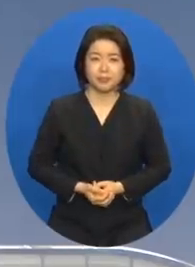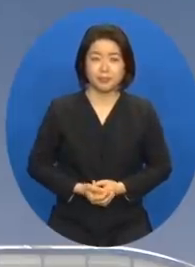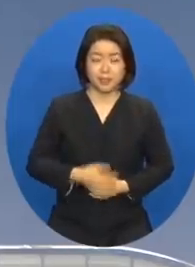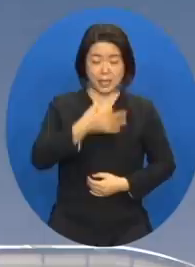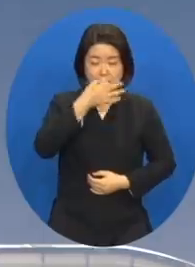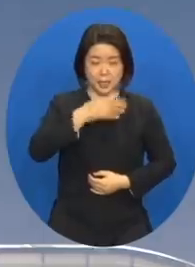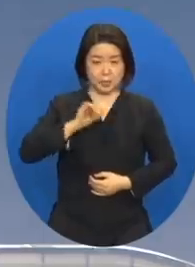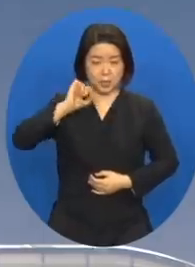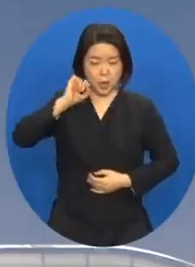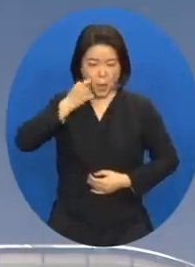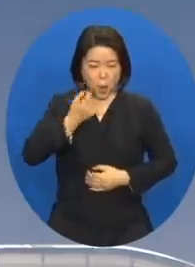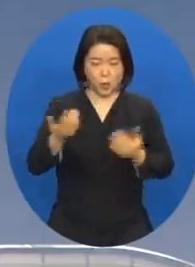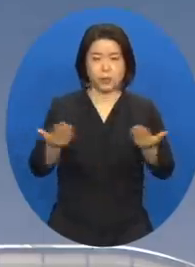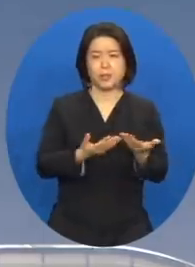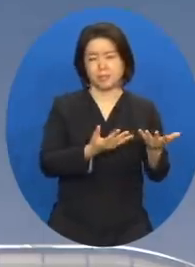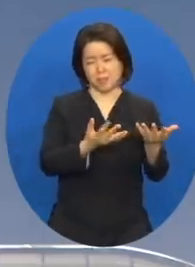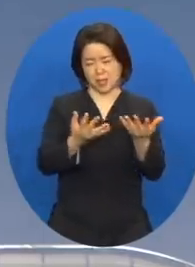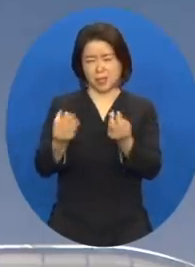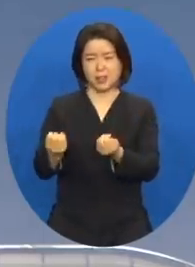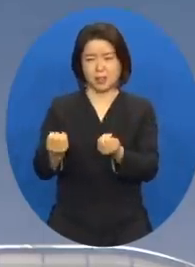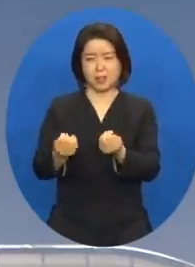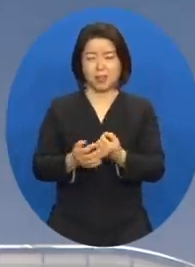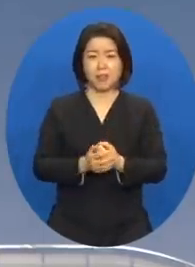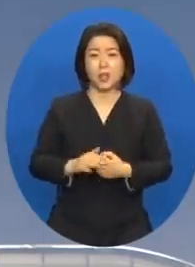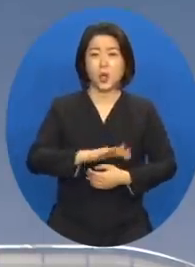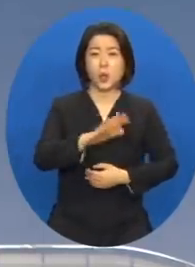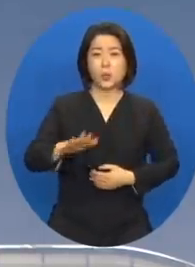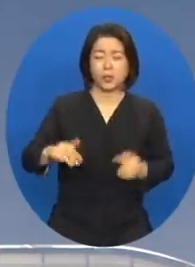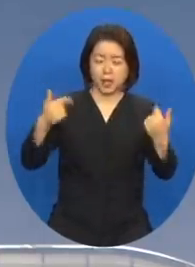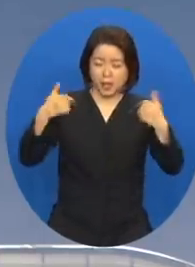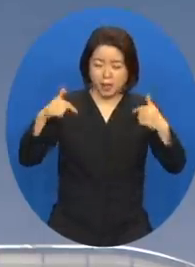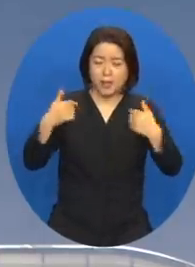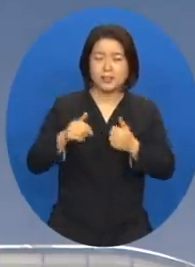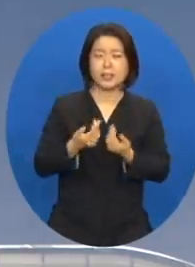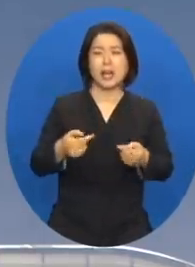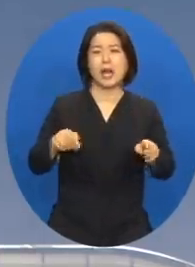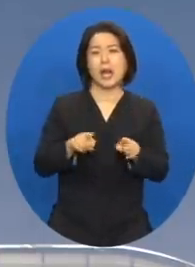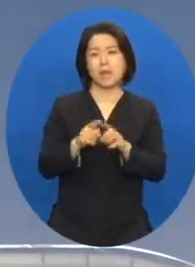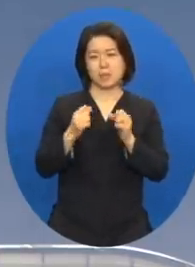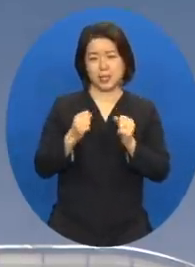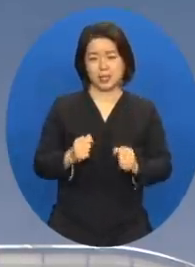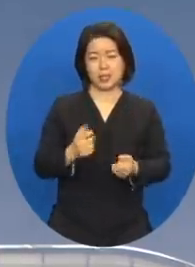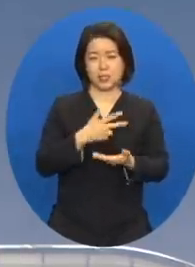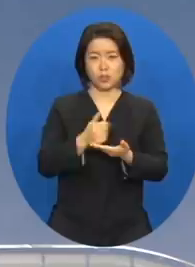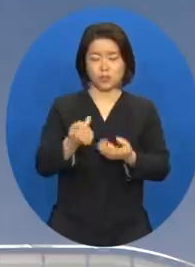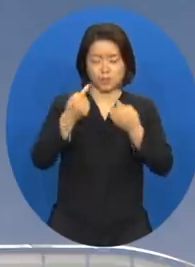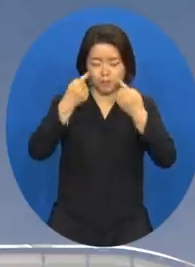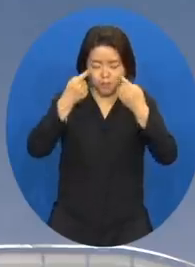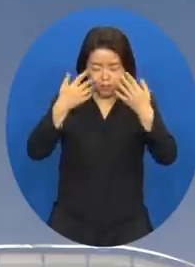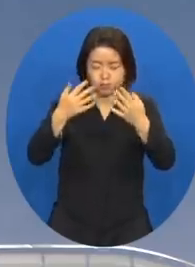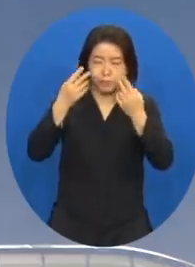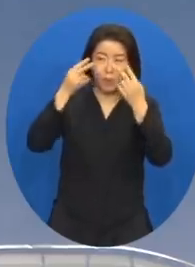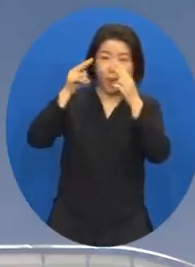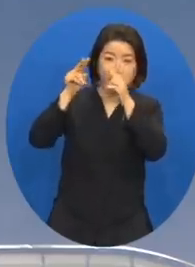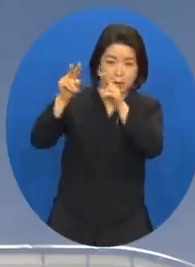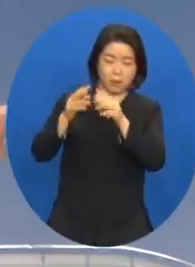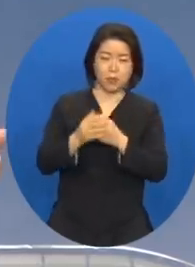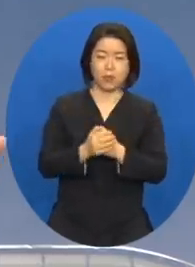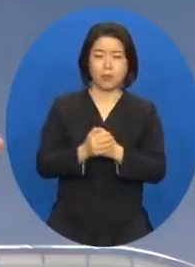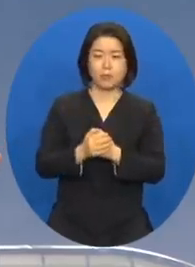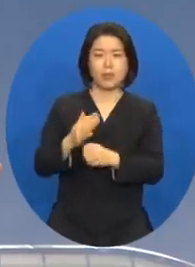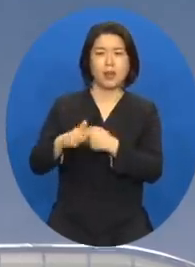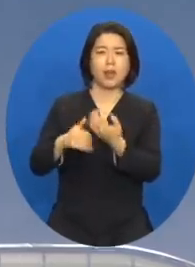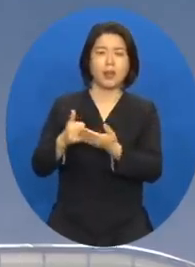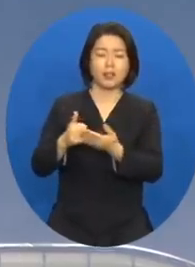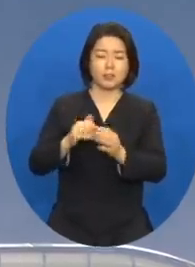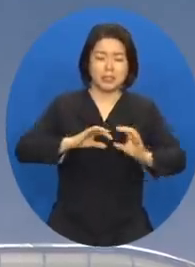힘들고 어려운 일이 많지만 우리와 늘 함께 하시는 주님을 더 분명하게 바라보시고 그분이 세상보다 더 크신